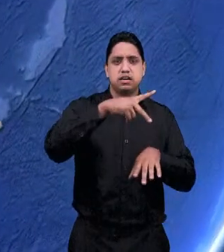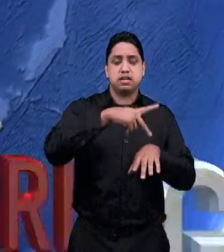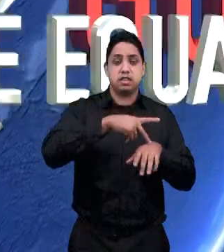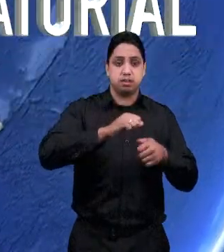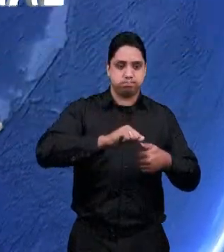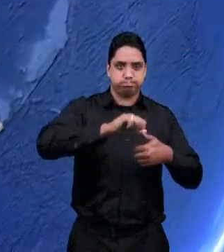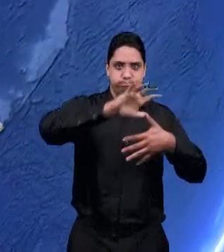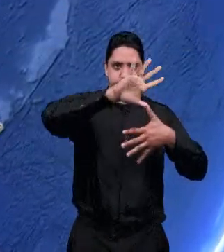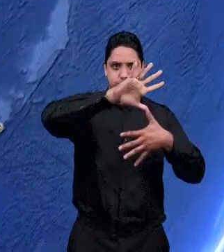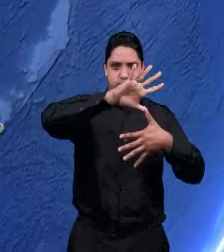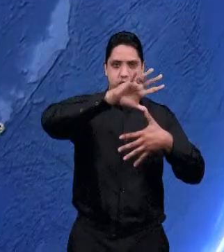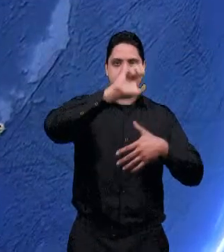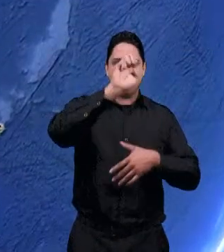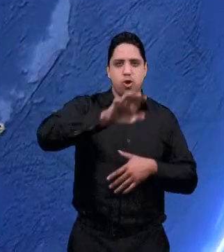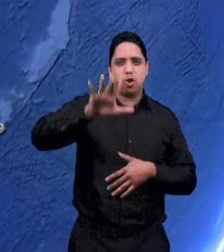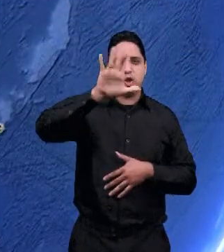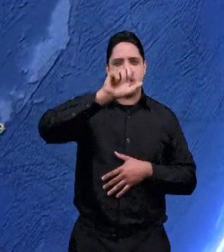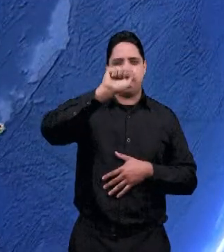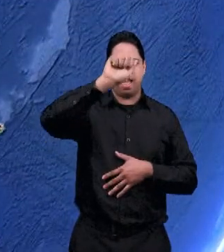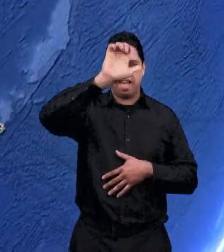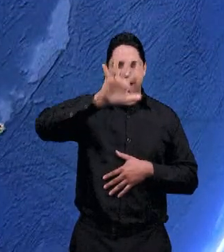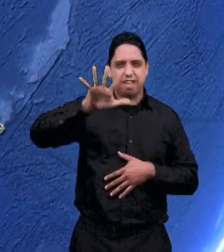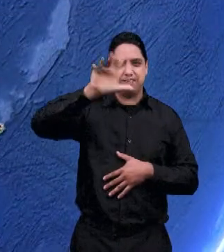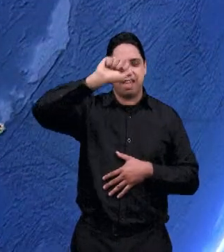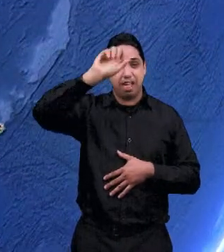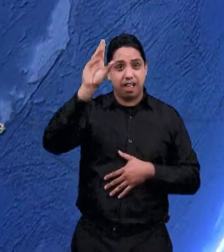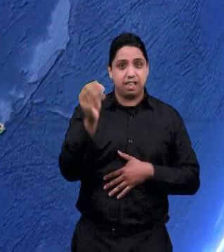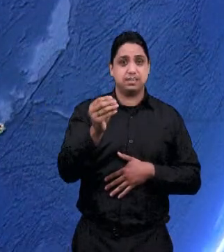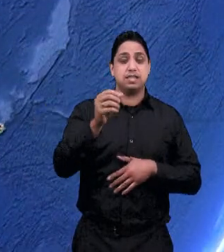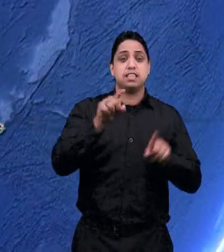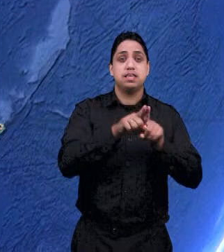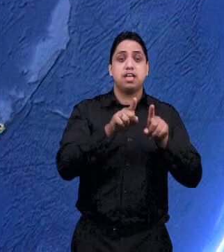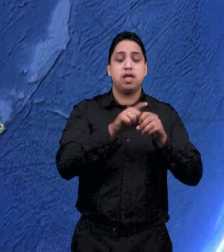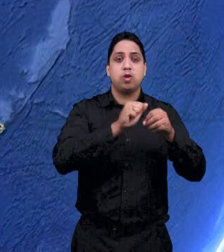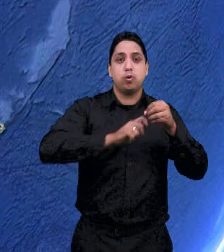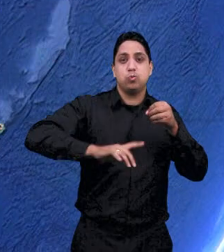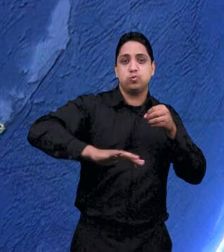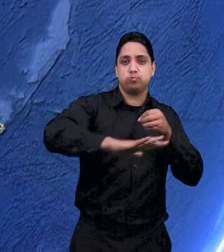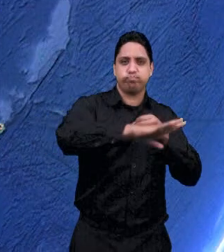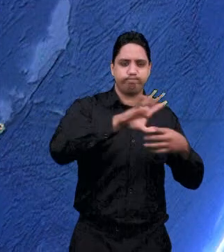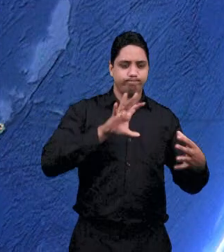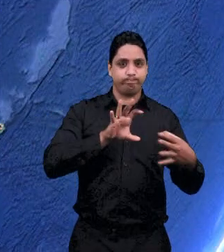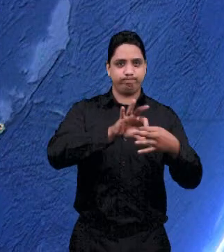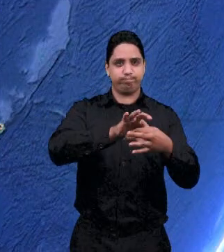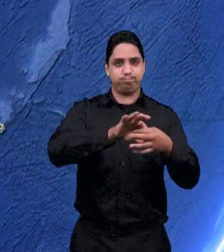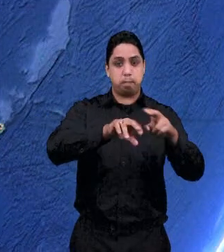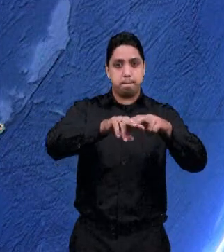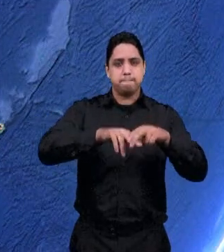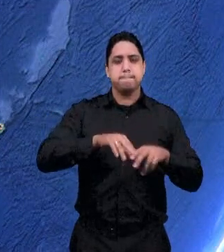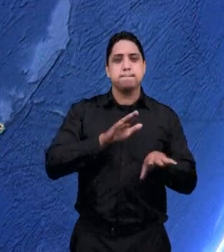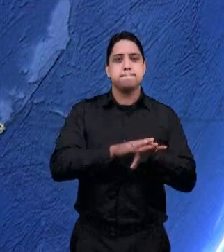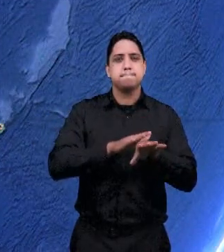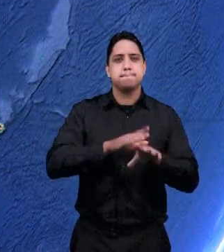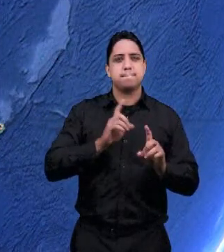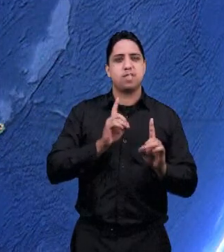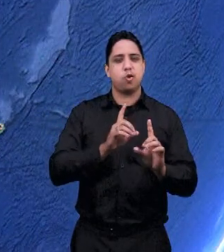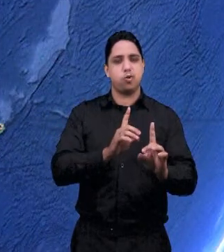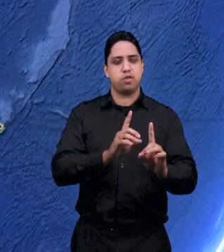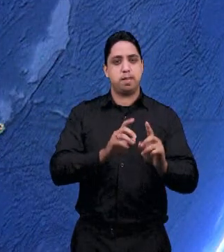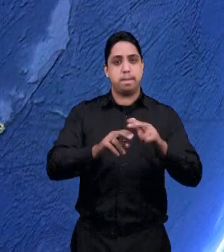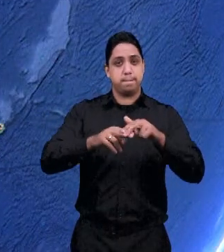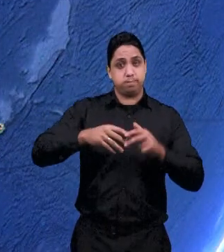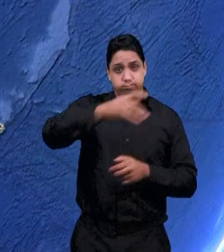Amériques, Europe, Afrique, Asie et Océanie, connectées par la même doctrine, par la direction